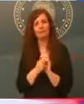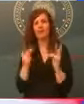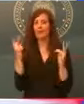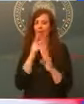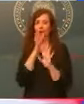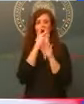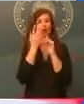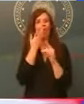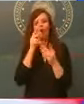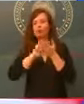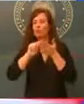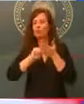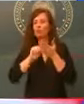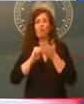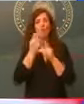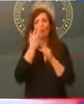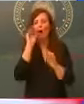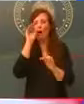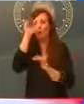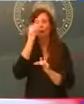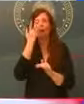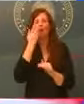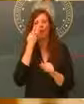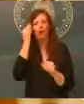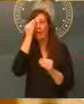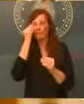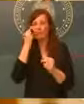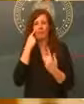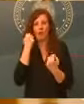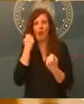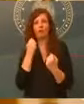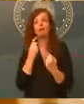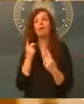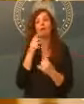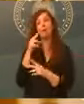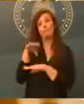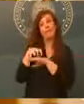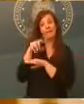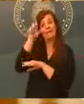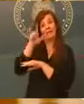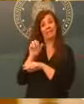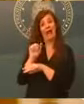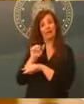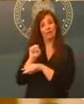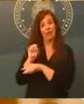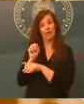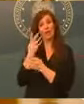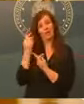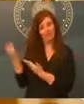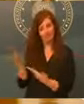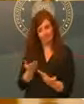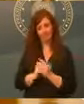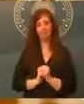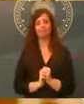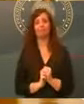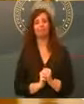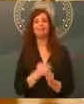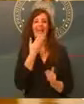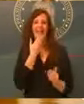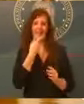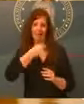la soglia di attenzione. Ministra Azzolina, prego. Grazie Presidente. Le linee guida che